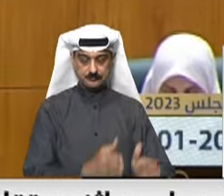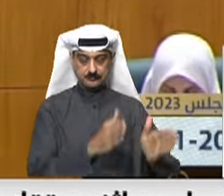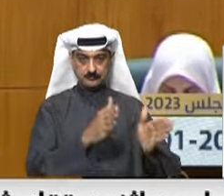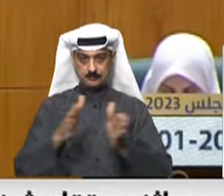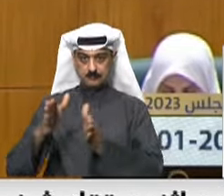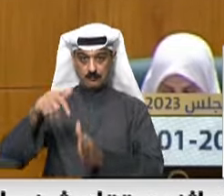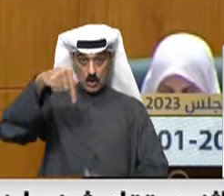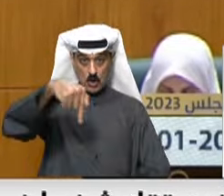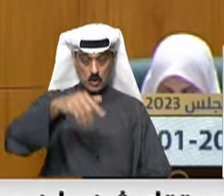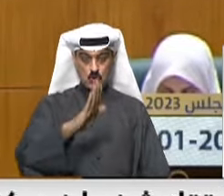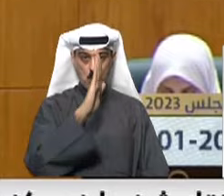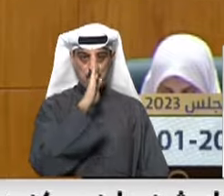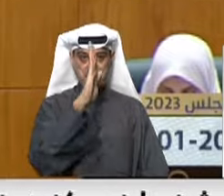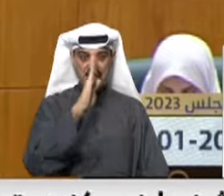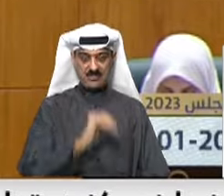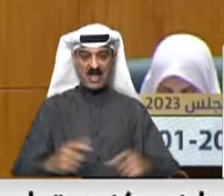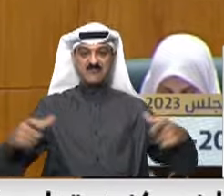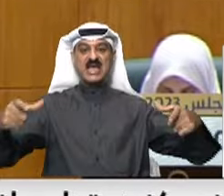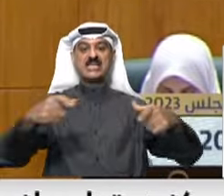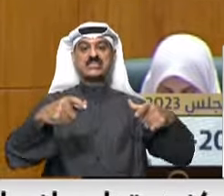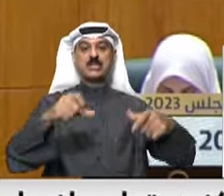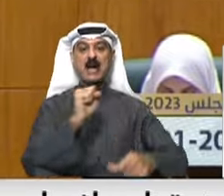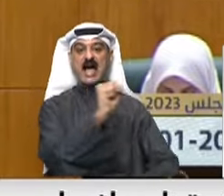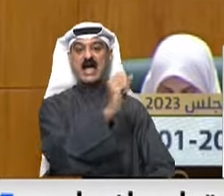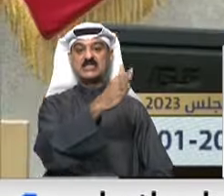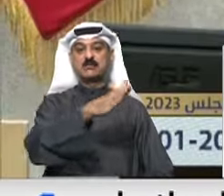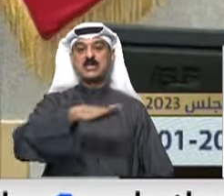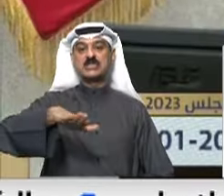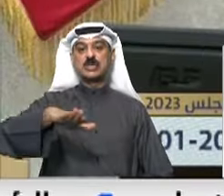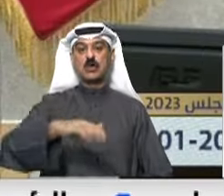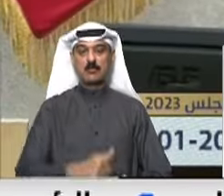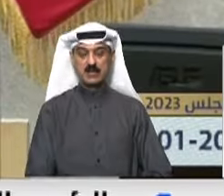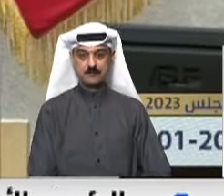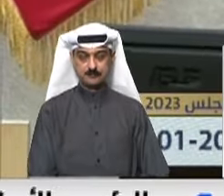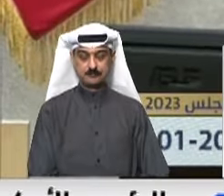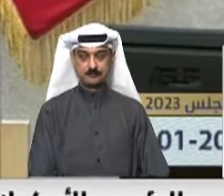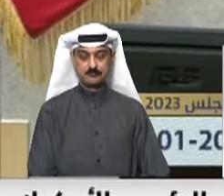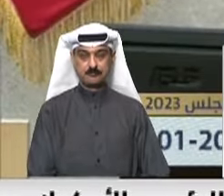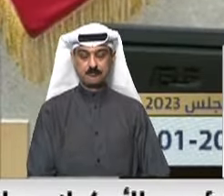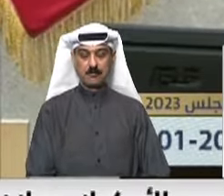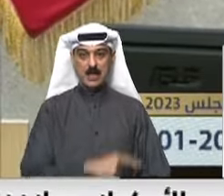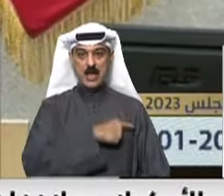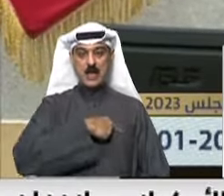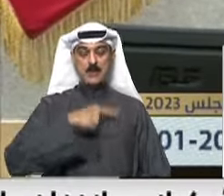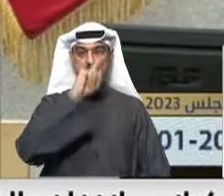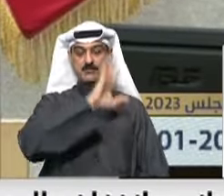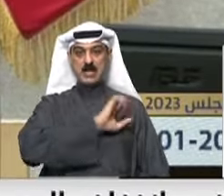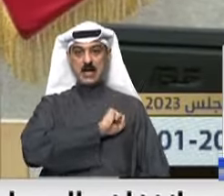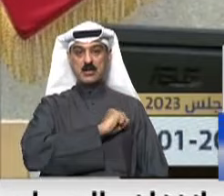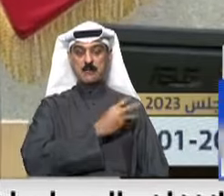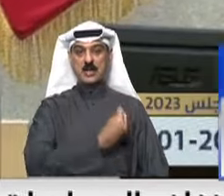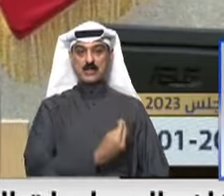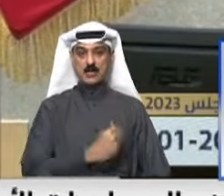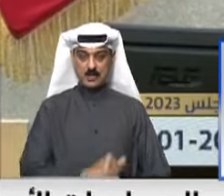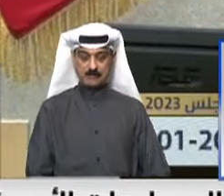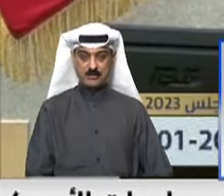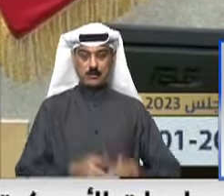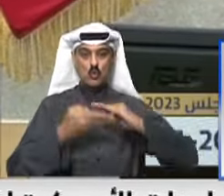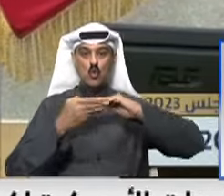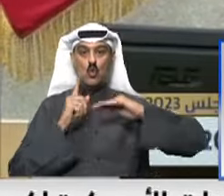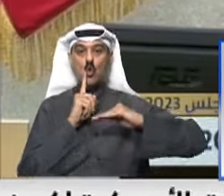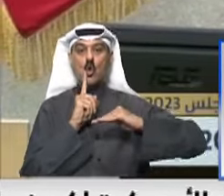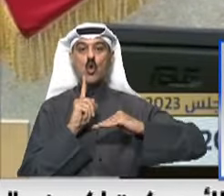الاثنين في جلسه خاصه لمجلس الامه بسم الله الرحمن الرحيم اقسم